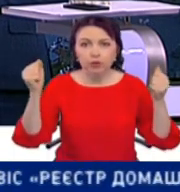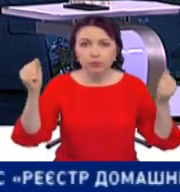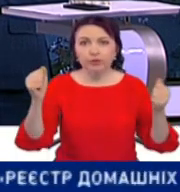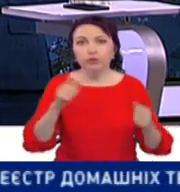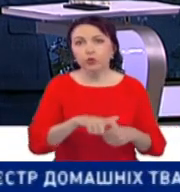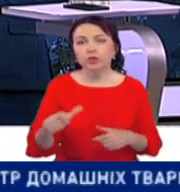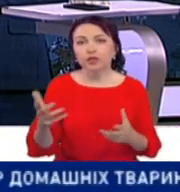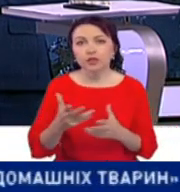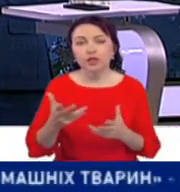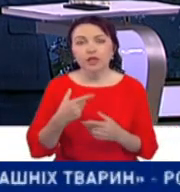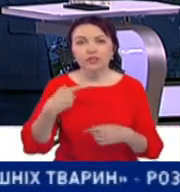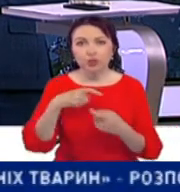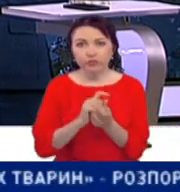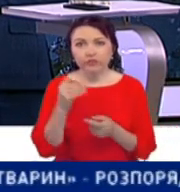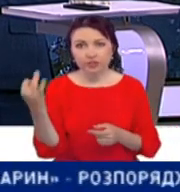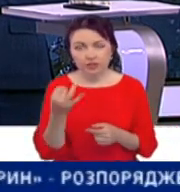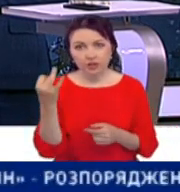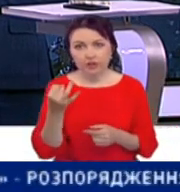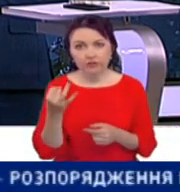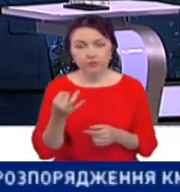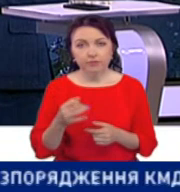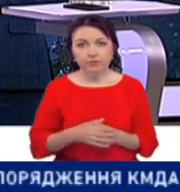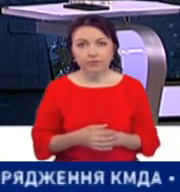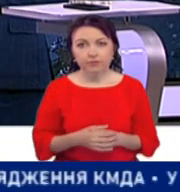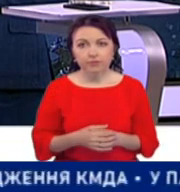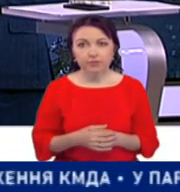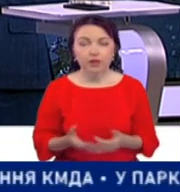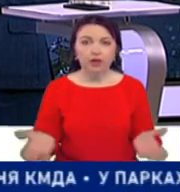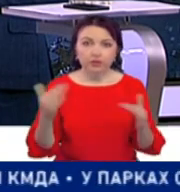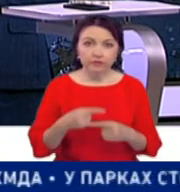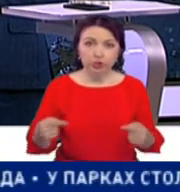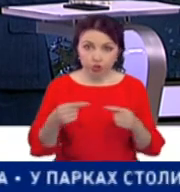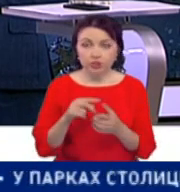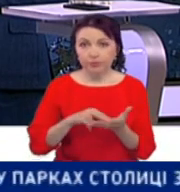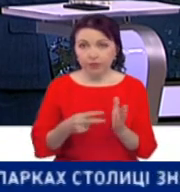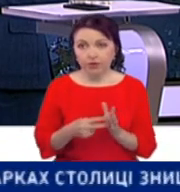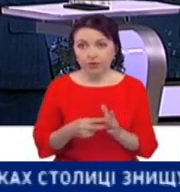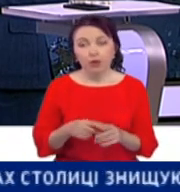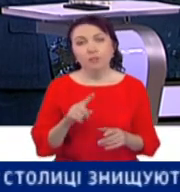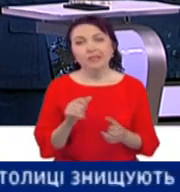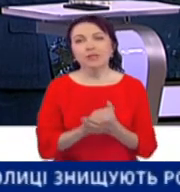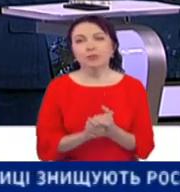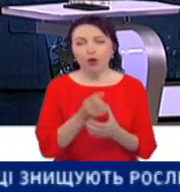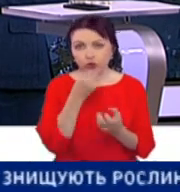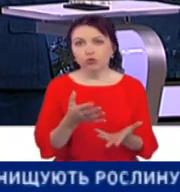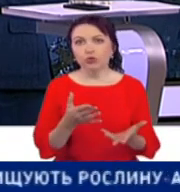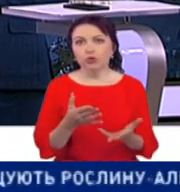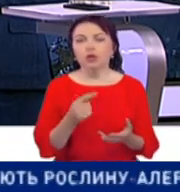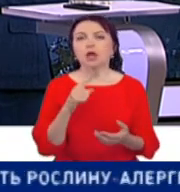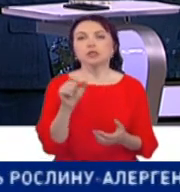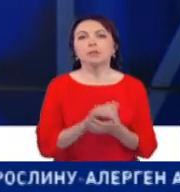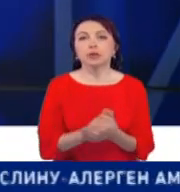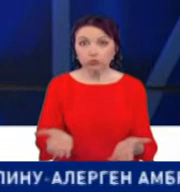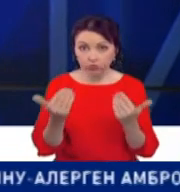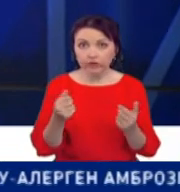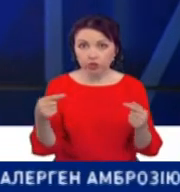які, можливо, цей конфлікт і цікавий. Так. Давайте чіткий план. От ми за мир, да? Хтось вийшов на трибуну, сказав, я за мир.